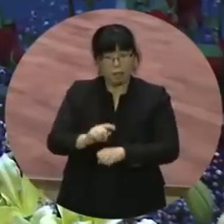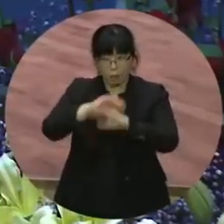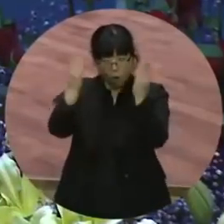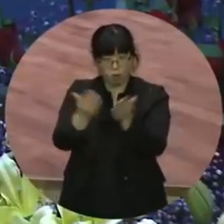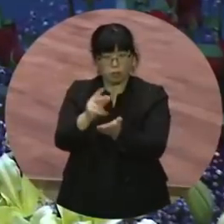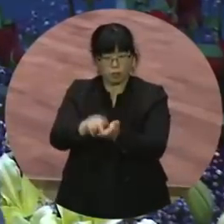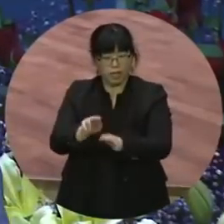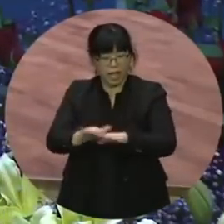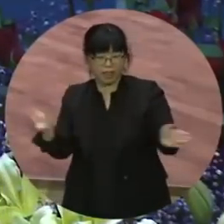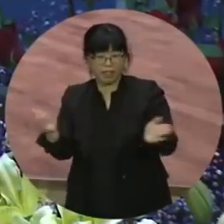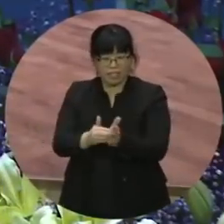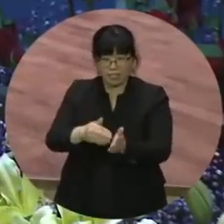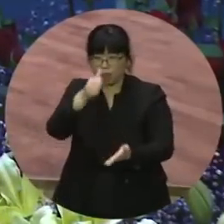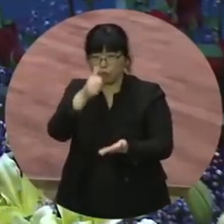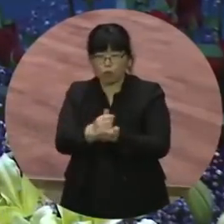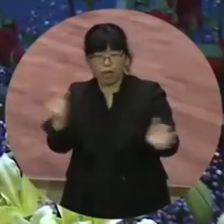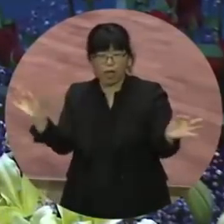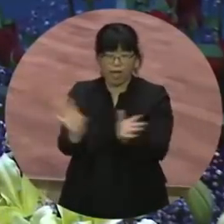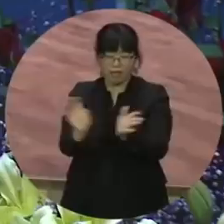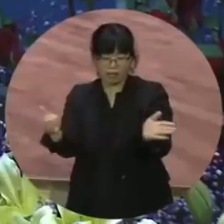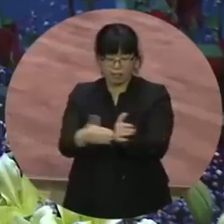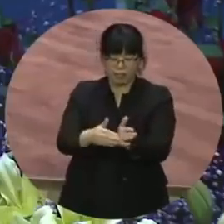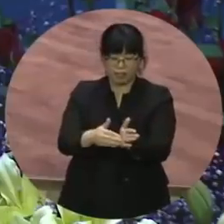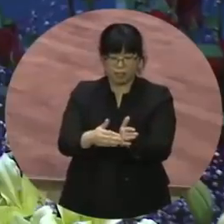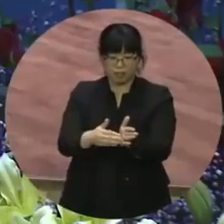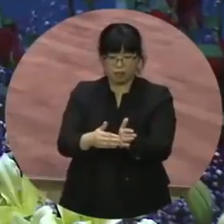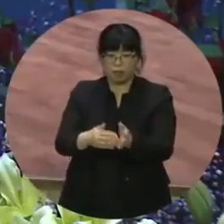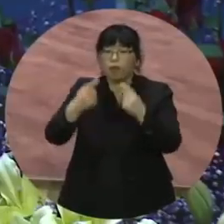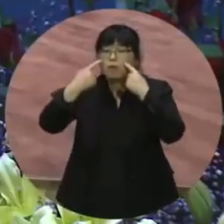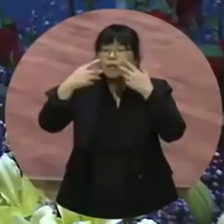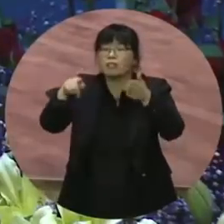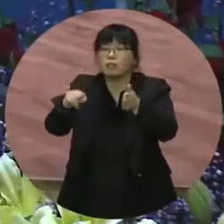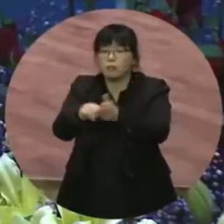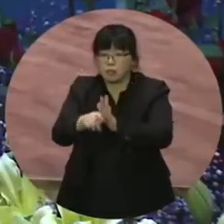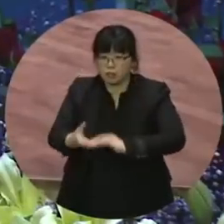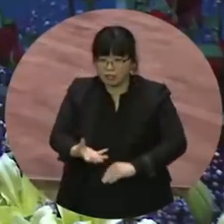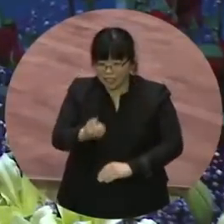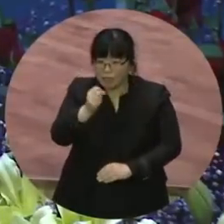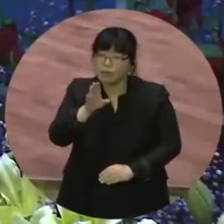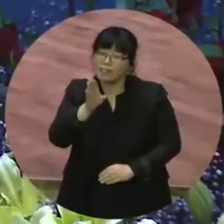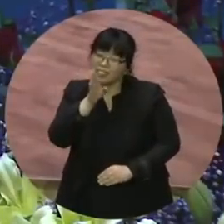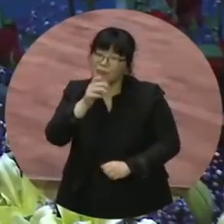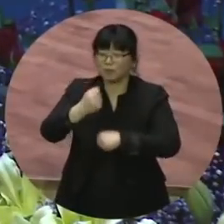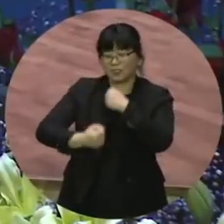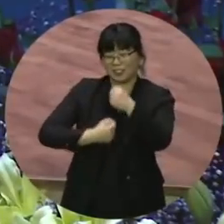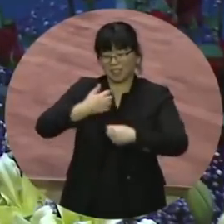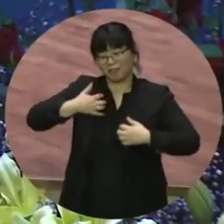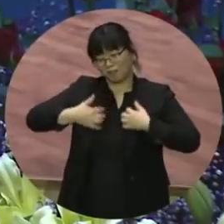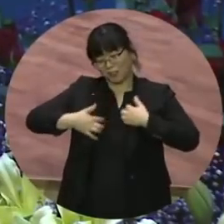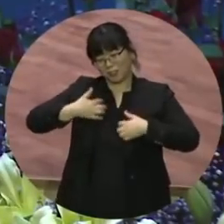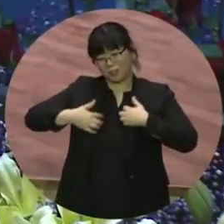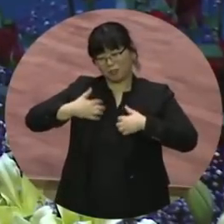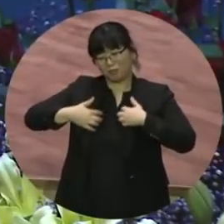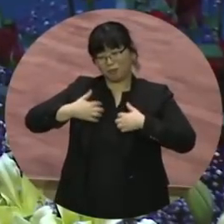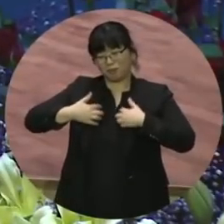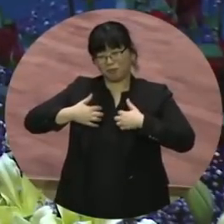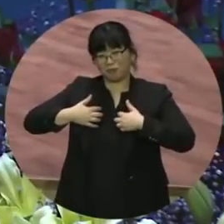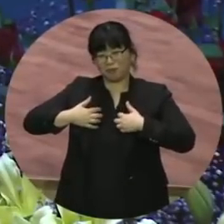예수 그리스도의 희생을 통해 주어진 참 자유를 맛보는 게 신앙생활이에요. 이유